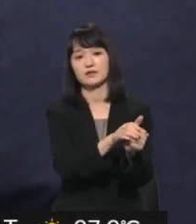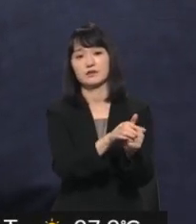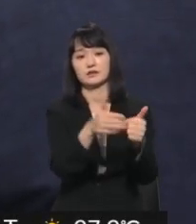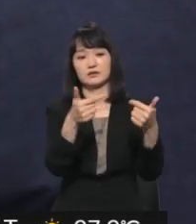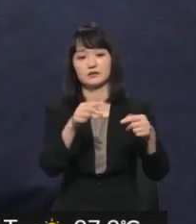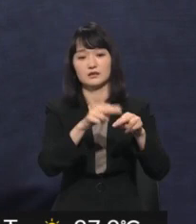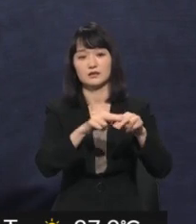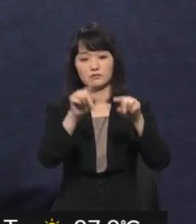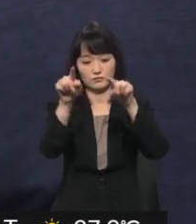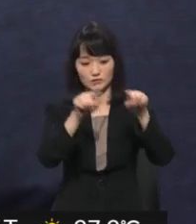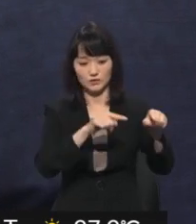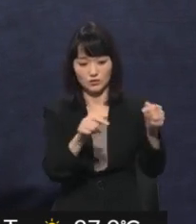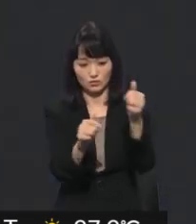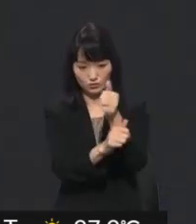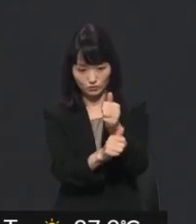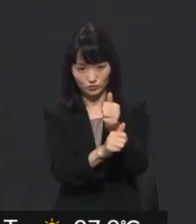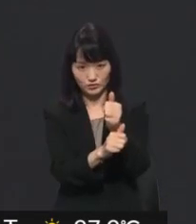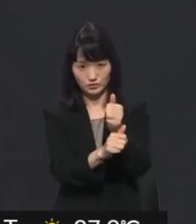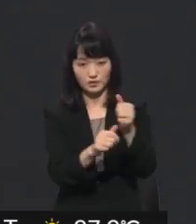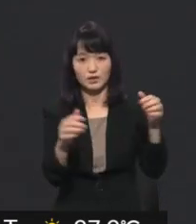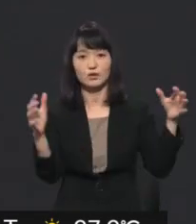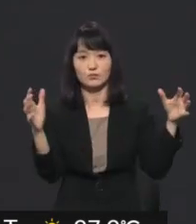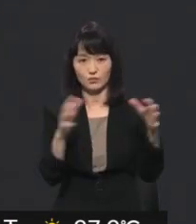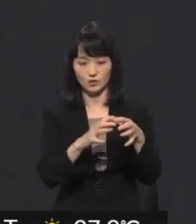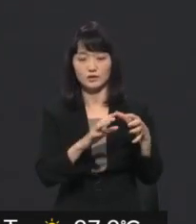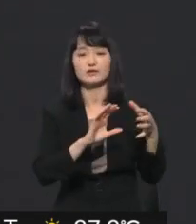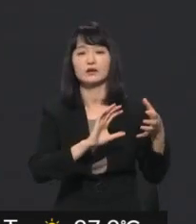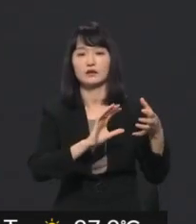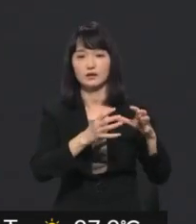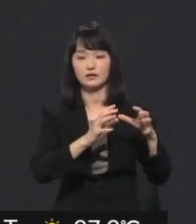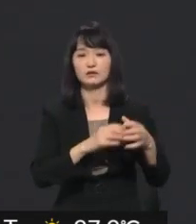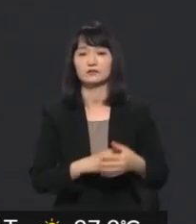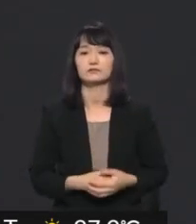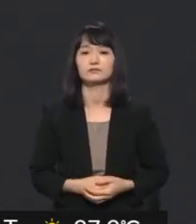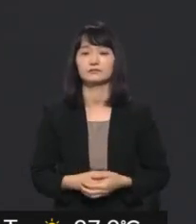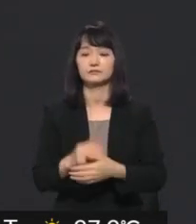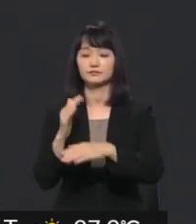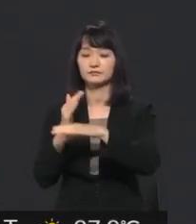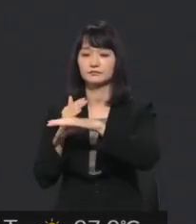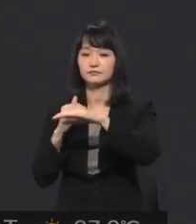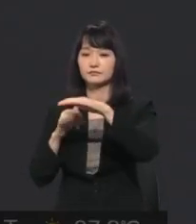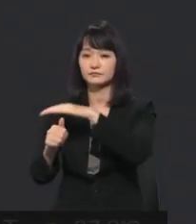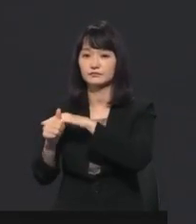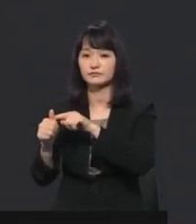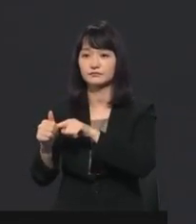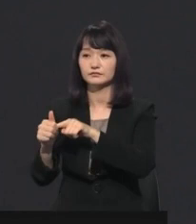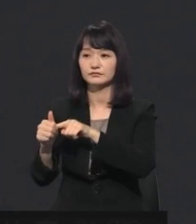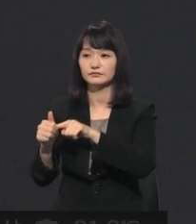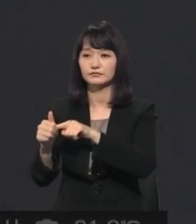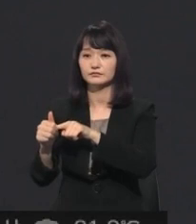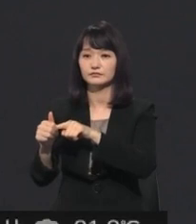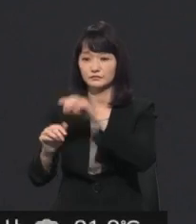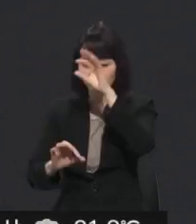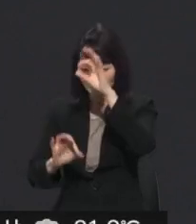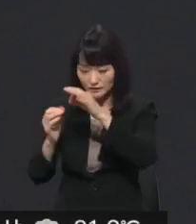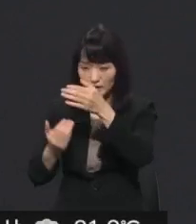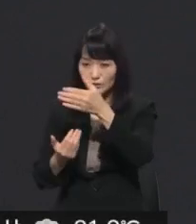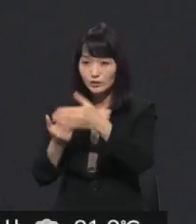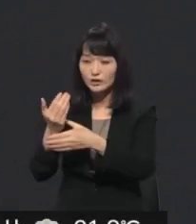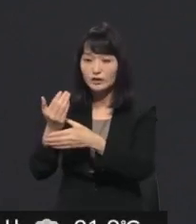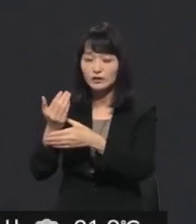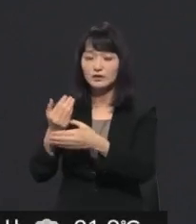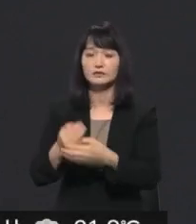2인 중국이 원 을 열어서 지금 현재 그 당 대표도 사고 상태 그리고